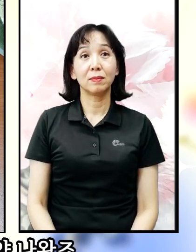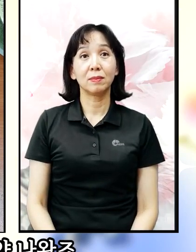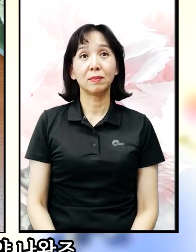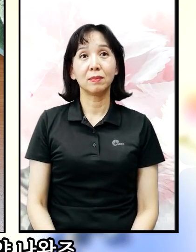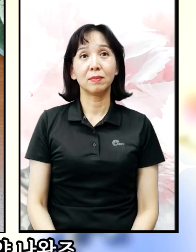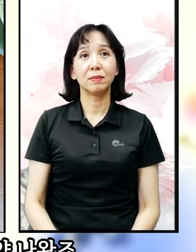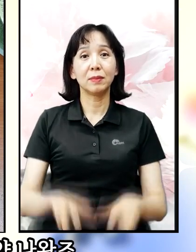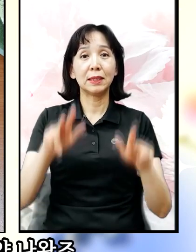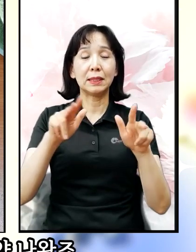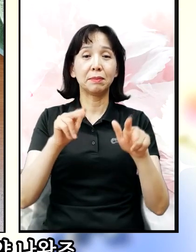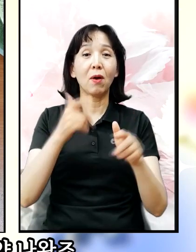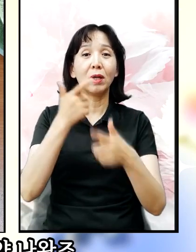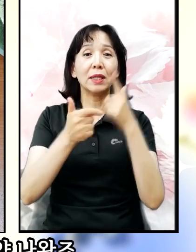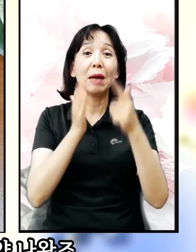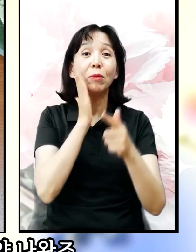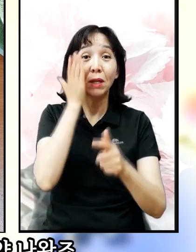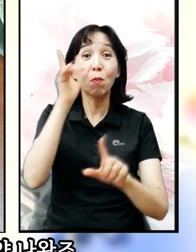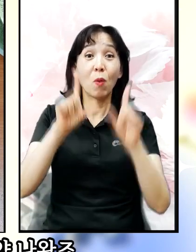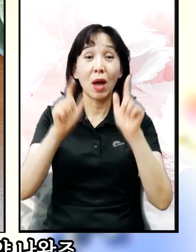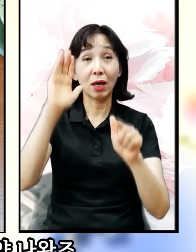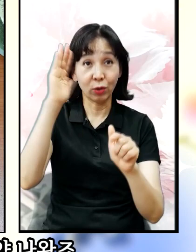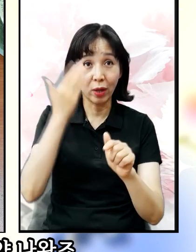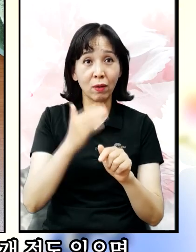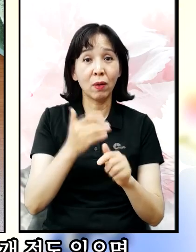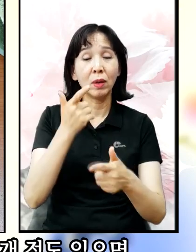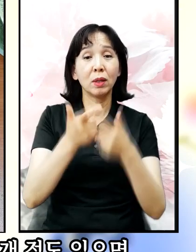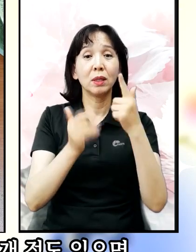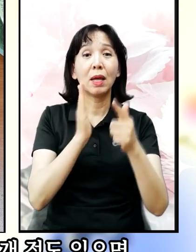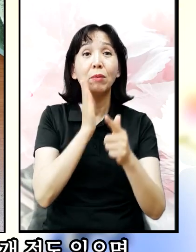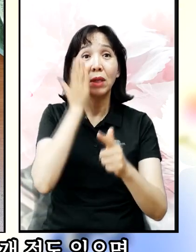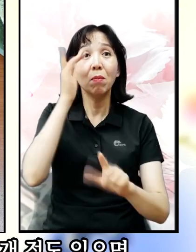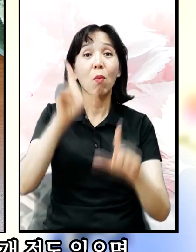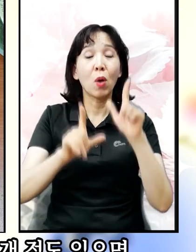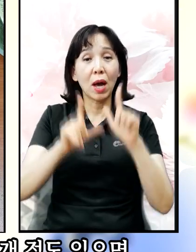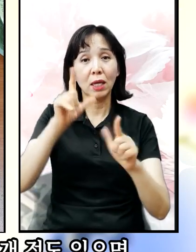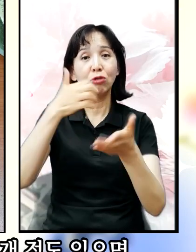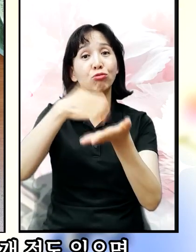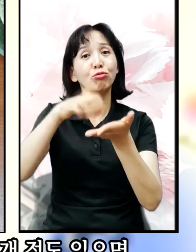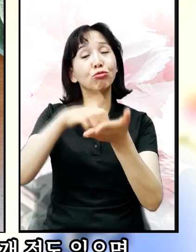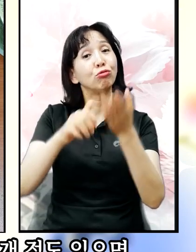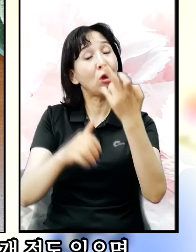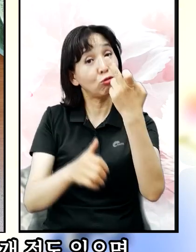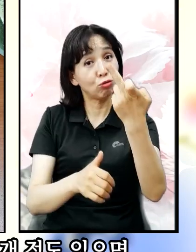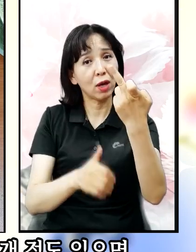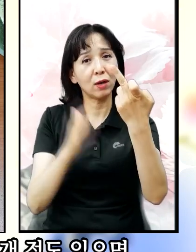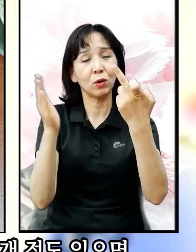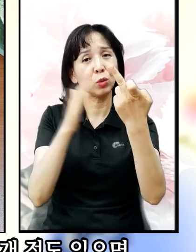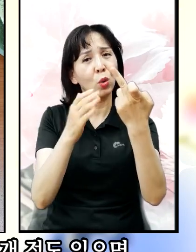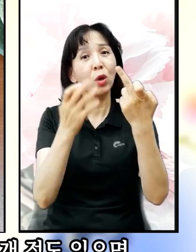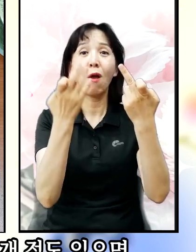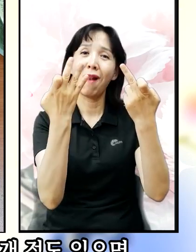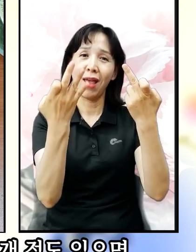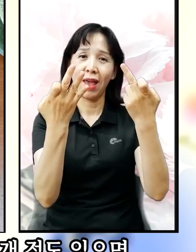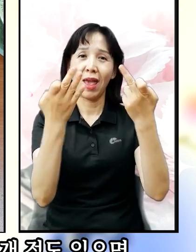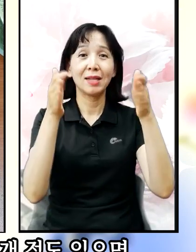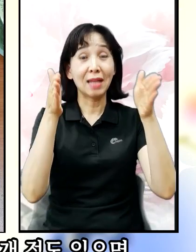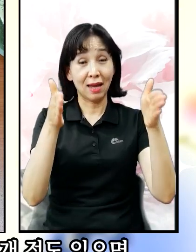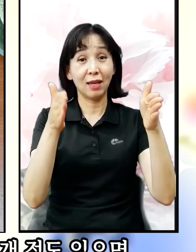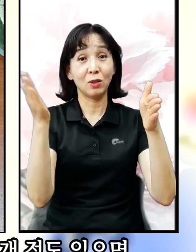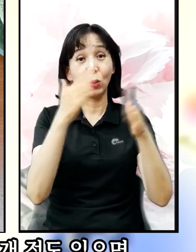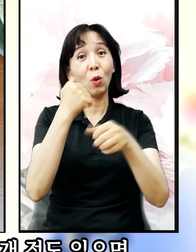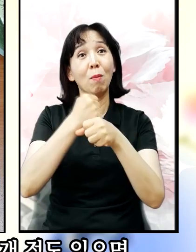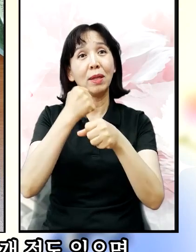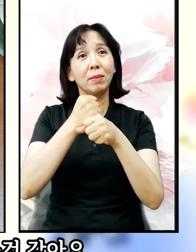자, 이렇게 하면은 지금 나뭇잎 모양이 나왔죠? 요런 나뭇잎 모양이 한 12개 정도, 12개에서 14개